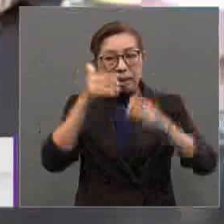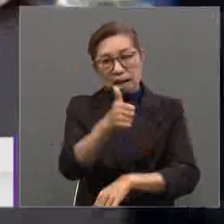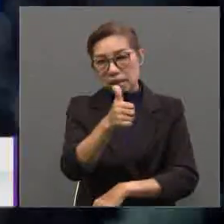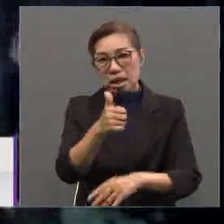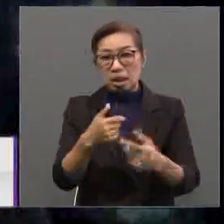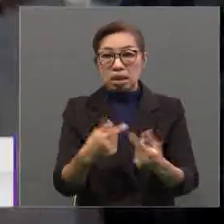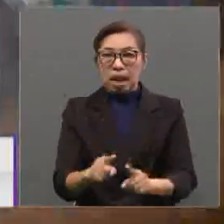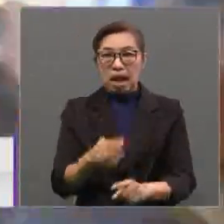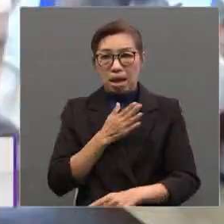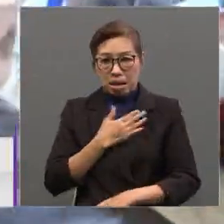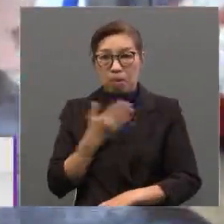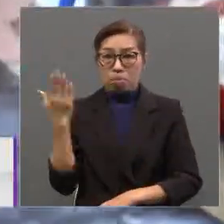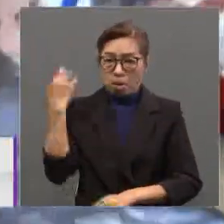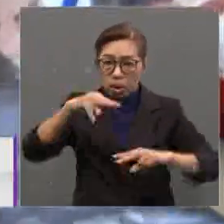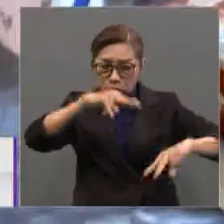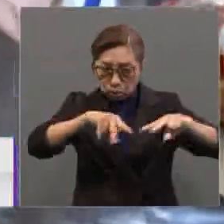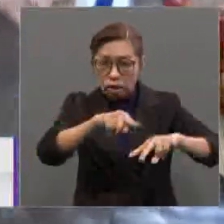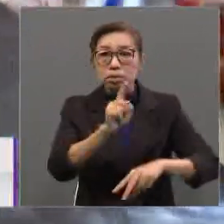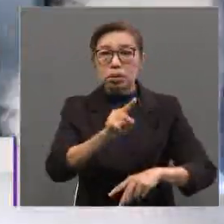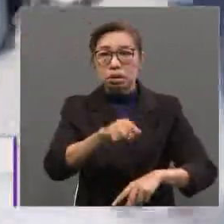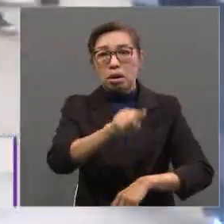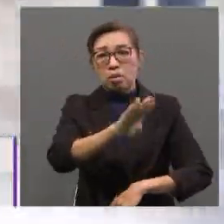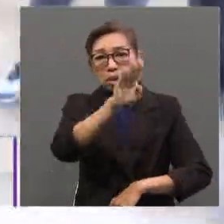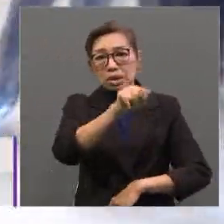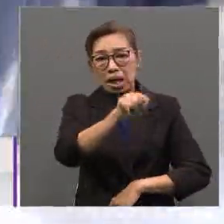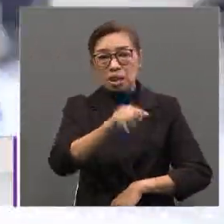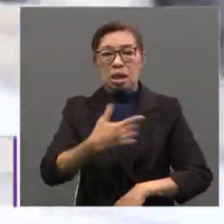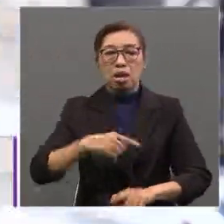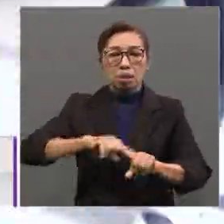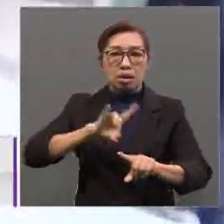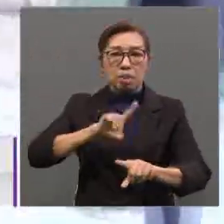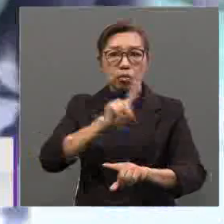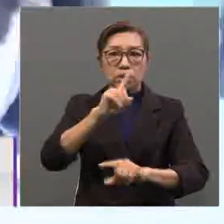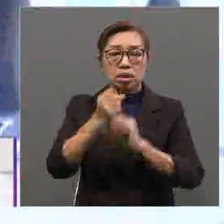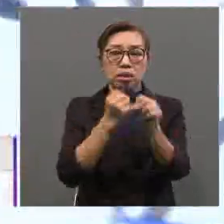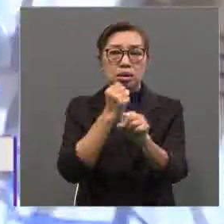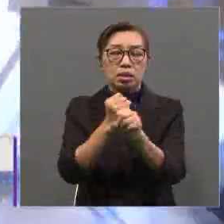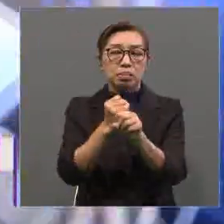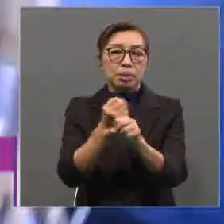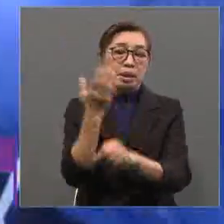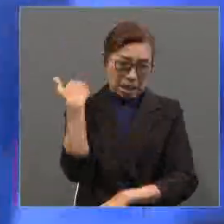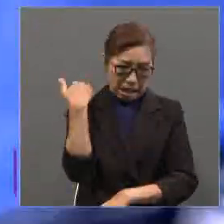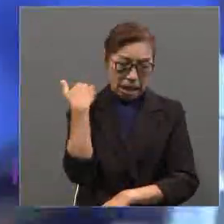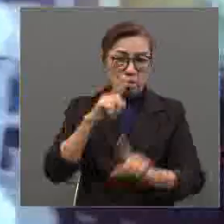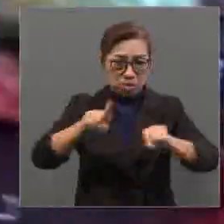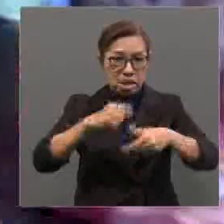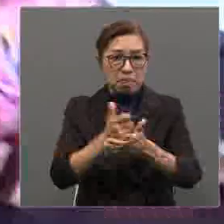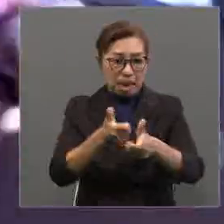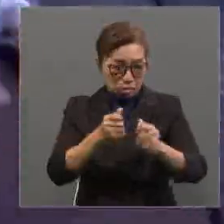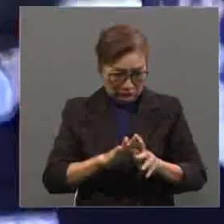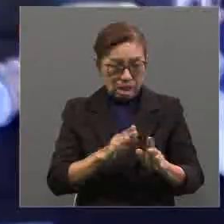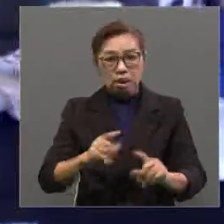ครับแต่จากการตรวจสอบพบว่ามีการขออนุญาตไปล่าสุดคือเมื่อ1สิงหาคมปีที่แล้วและสิ้นสุด31มกราคม